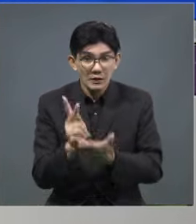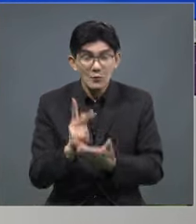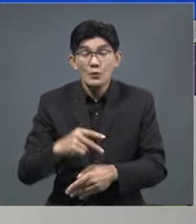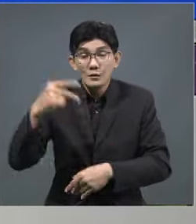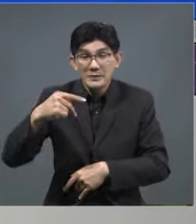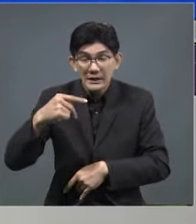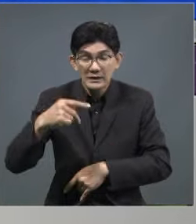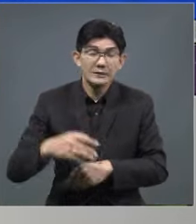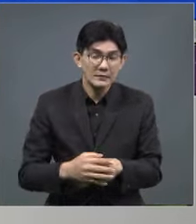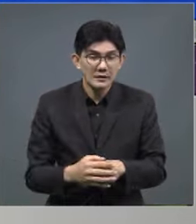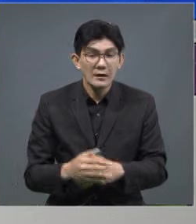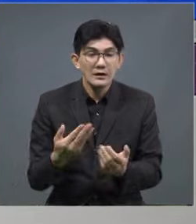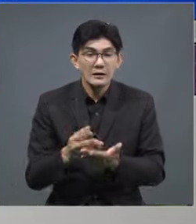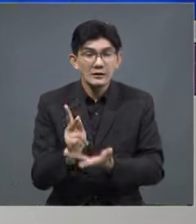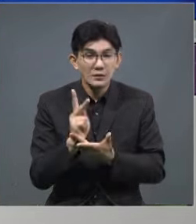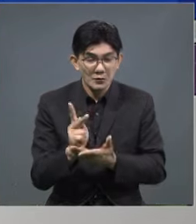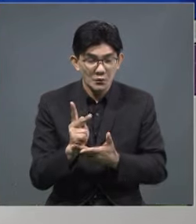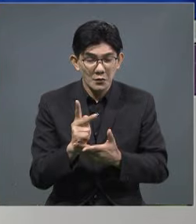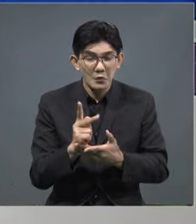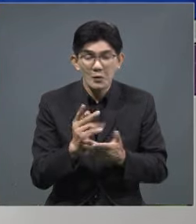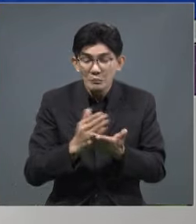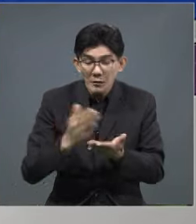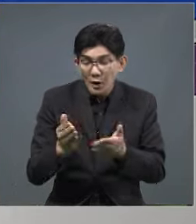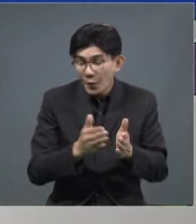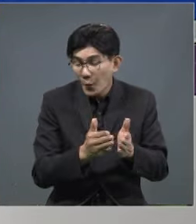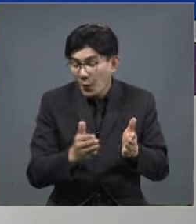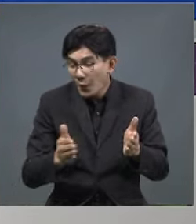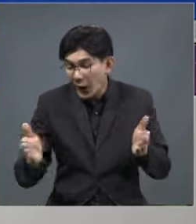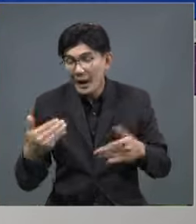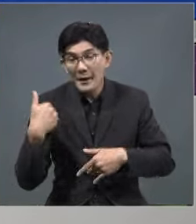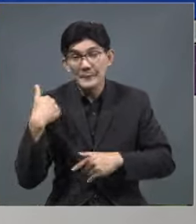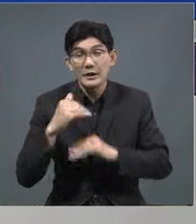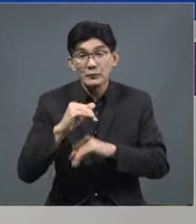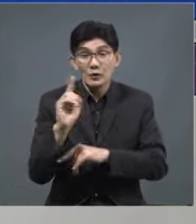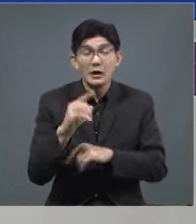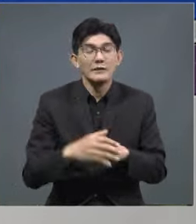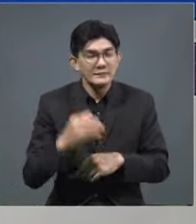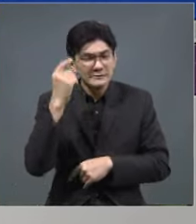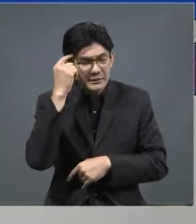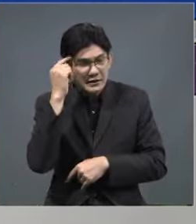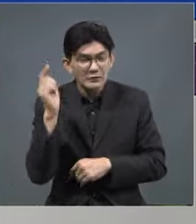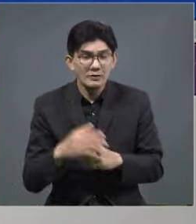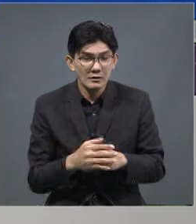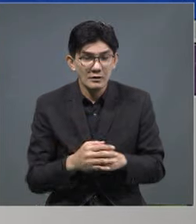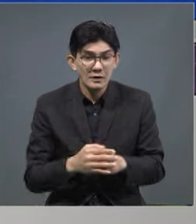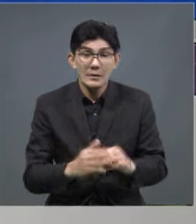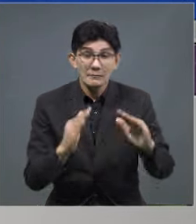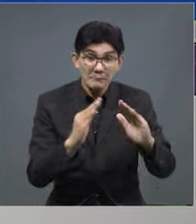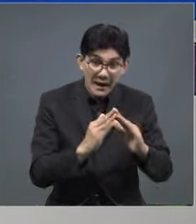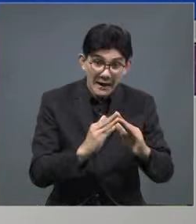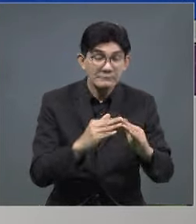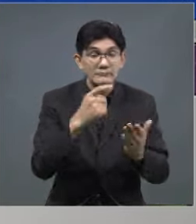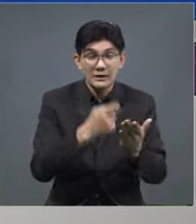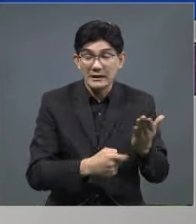ะครับเงินกู้พิเศษเนี่ยจะเป็นกู้เงินกู้ระยะยาวคือทางร่างเนี่ยกำหนดไว้ว่าควรที่จะเป็นอสังหาริมทรัพย์เป็นหลัก